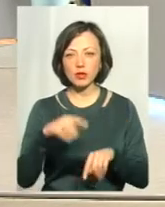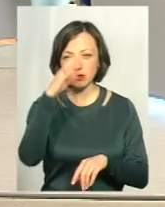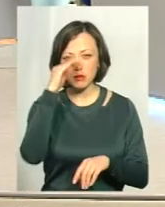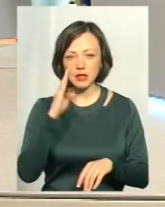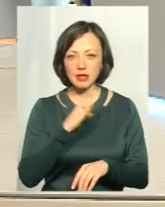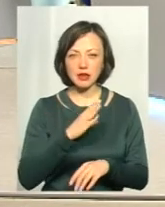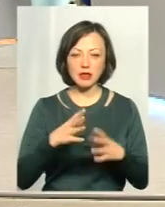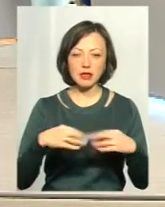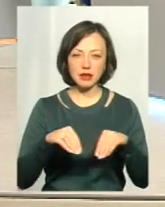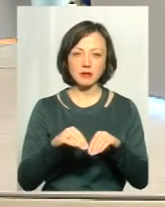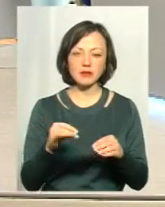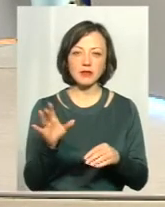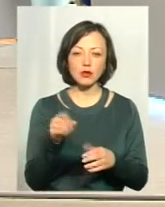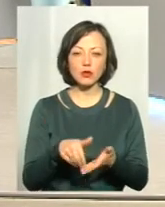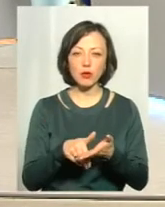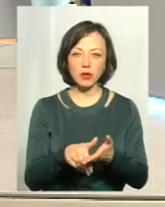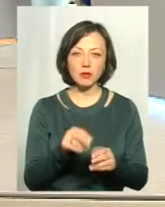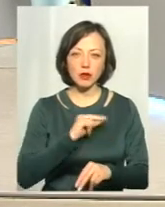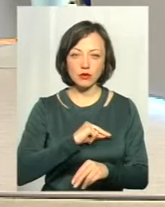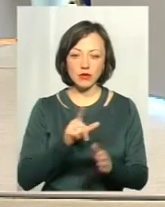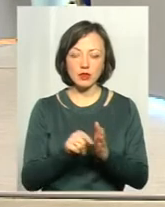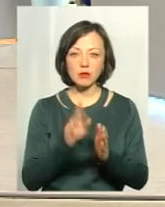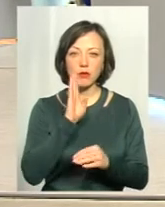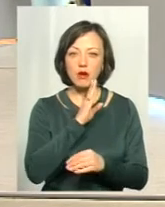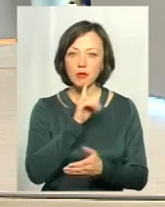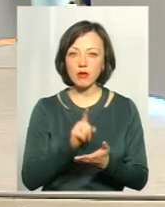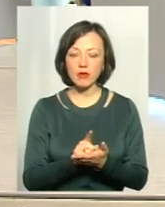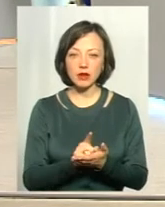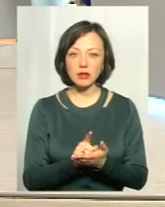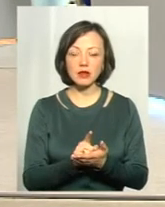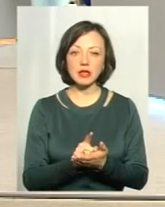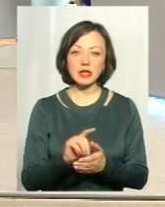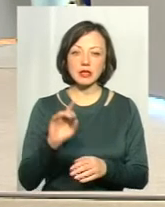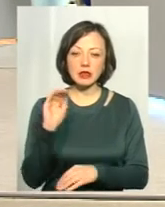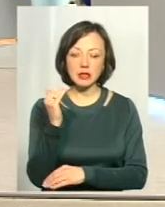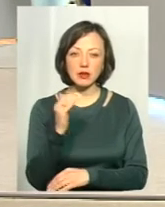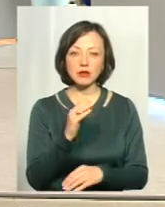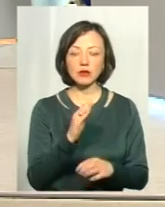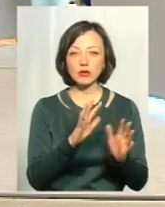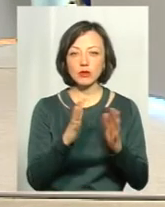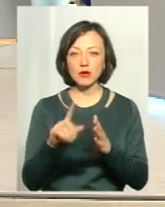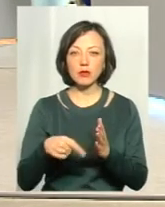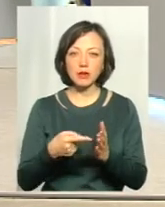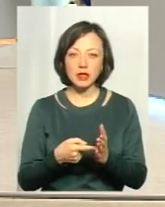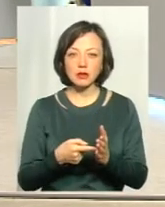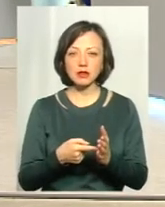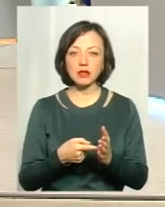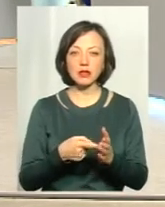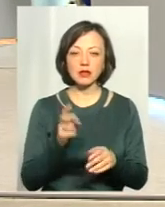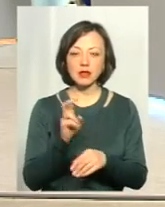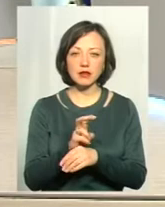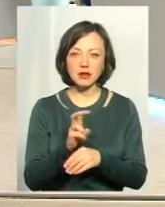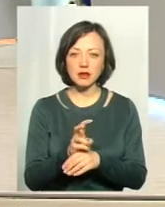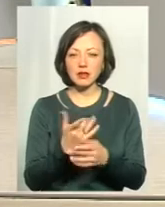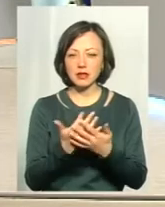працювати. І рідня. Да, і допомогти працювати з мамою. Мама повинна брати дитину за руку, йти в парк, виходити в місто, йти на ці самі